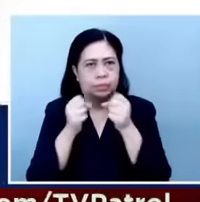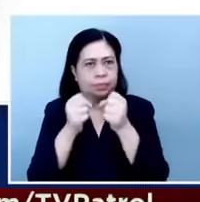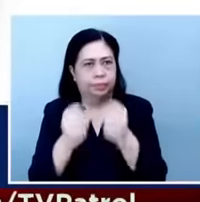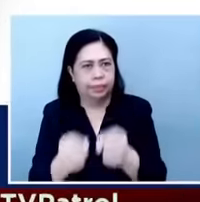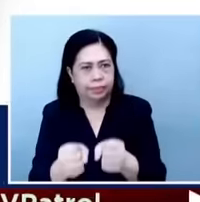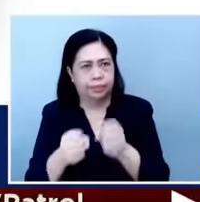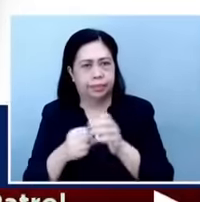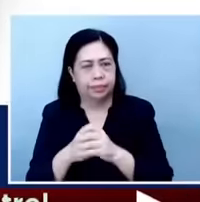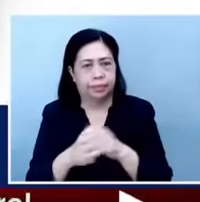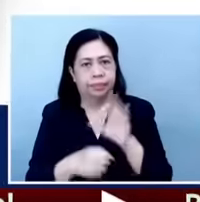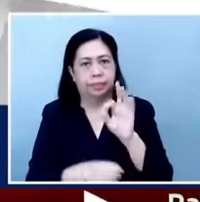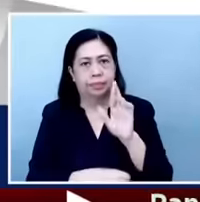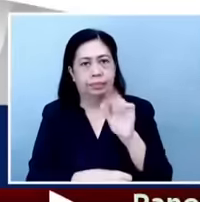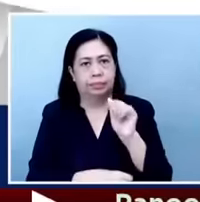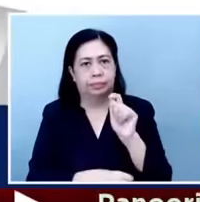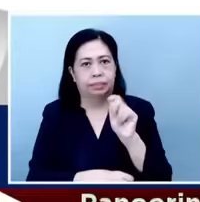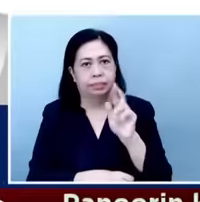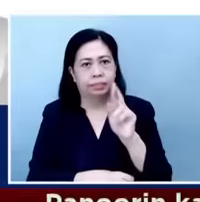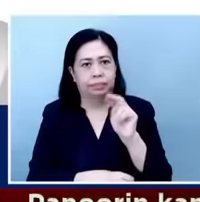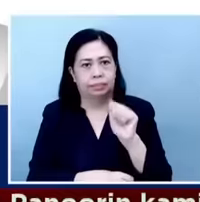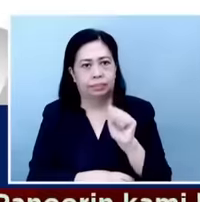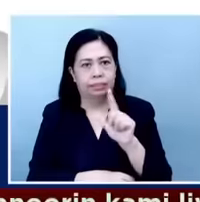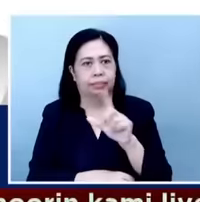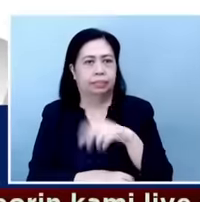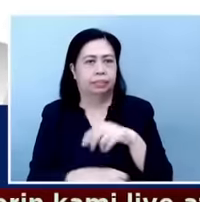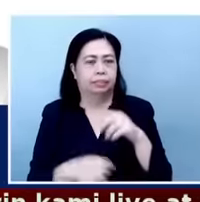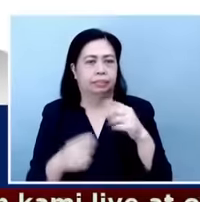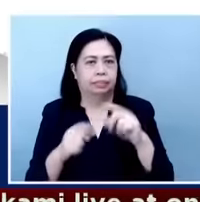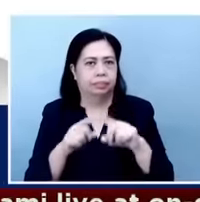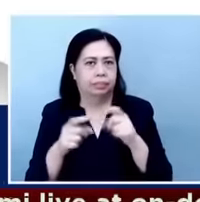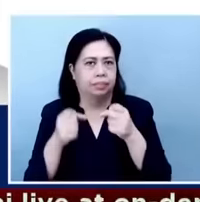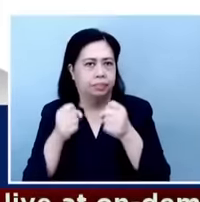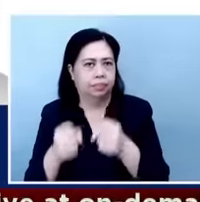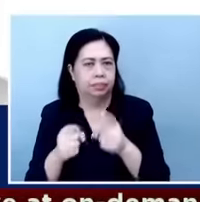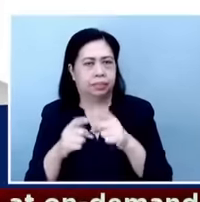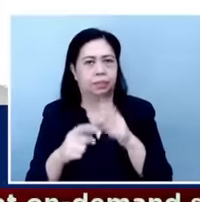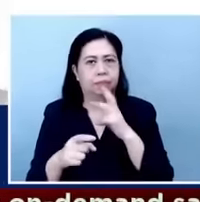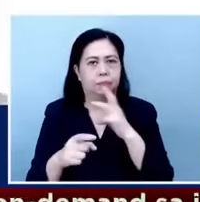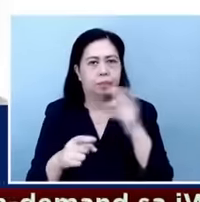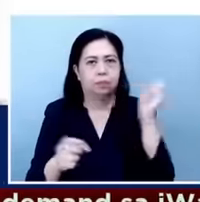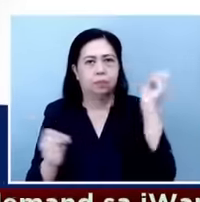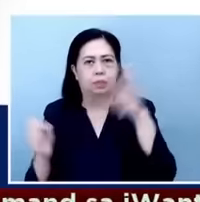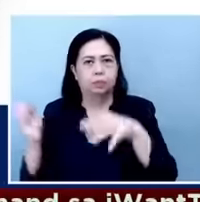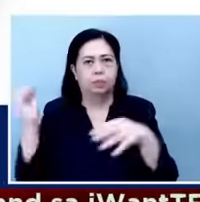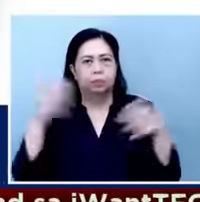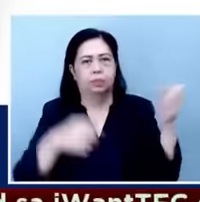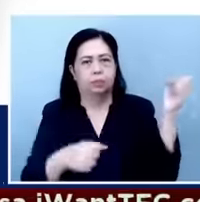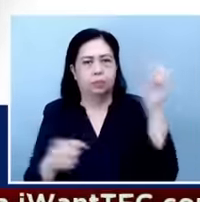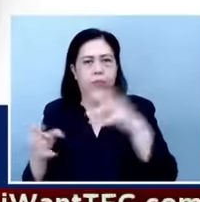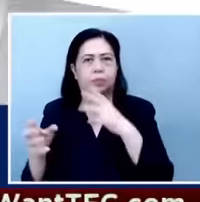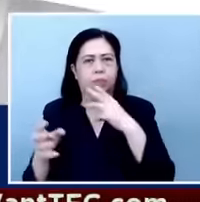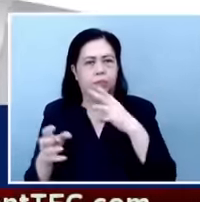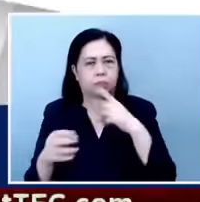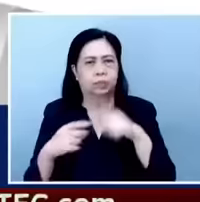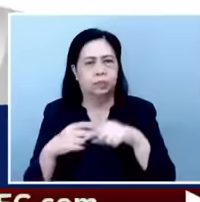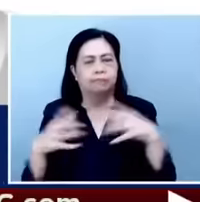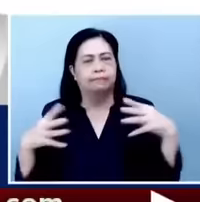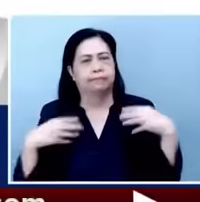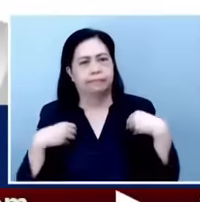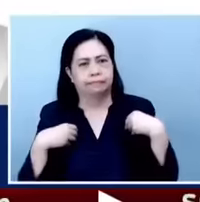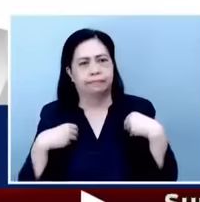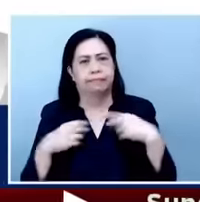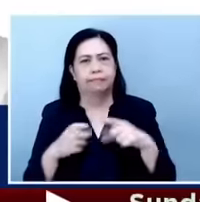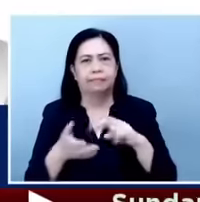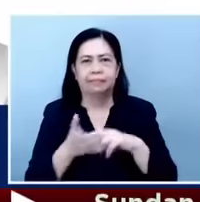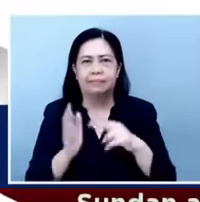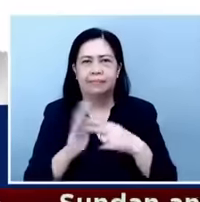ng Fraternal hanggang Farnesio Street. Sinasabuyan pa ng tubig ang mga nakikiisa na tinatanggap nila na